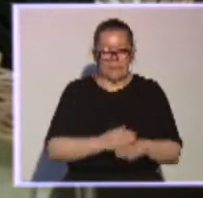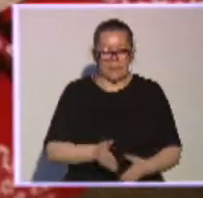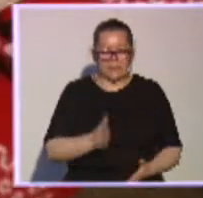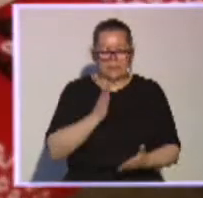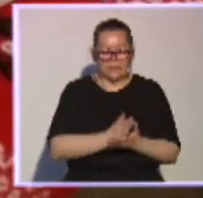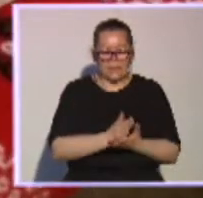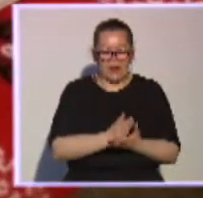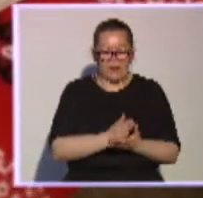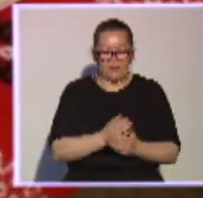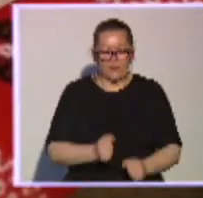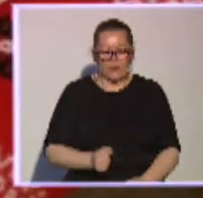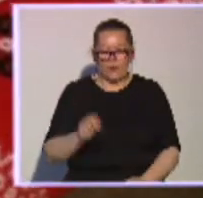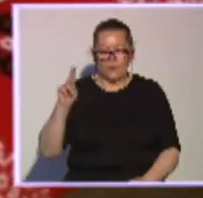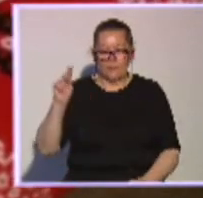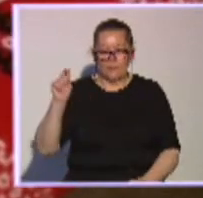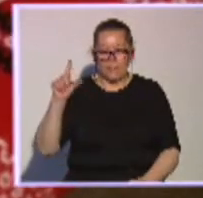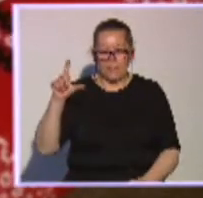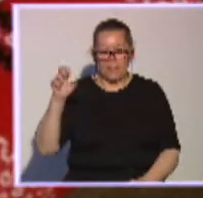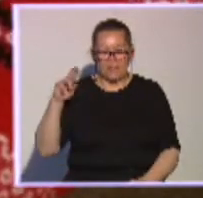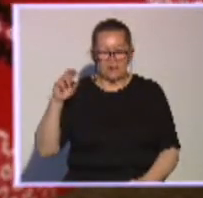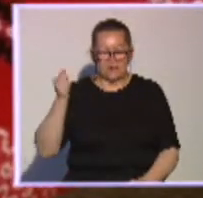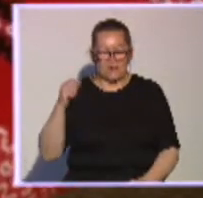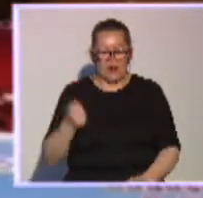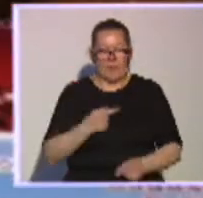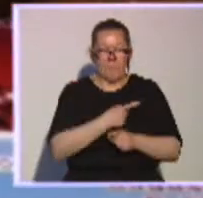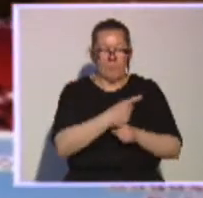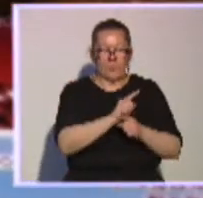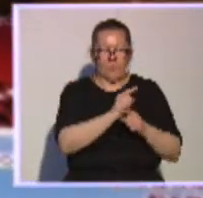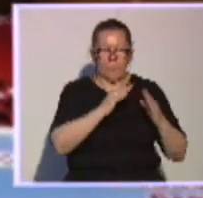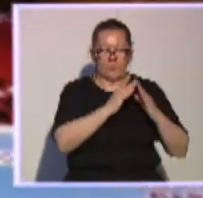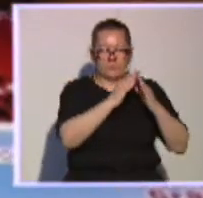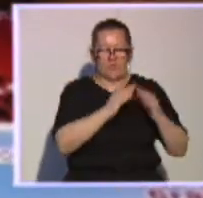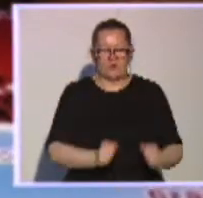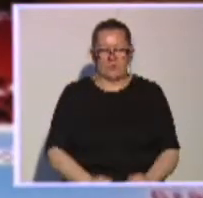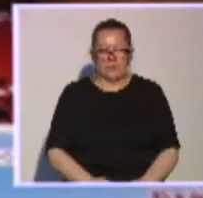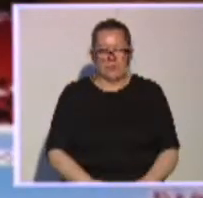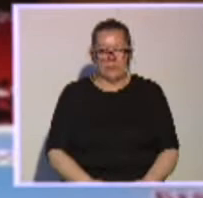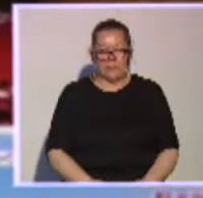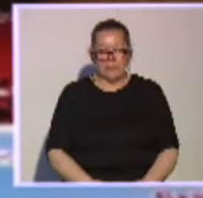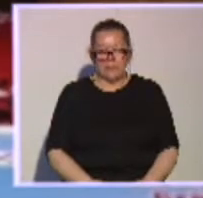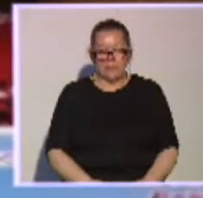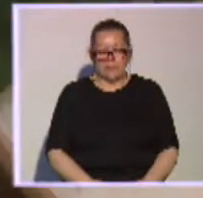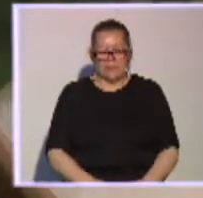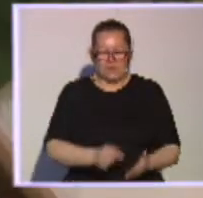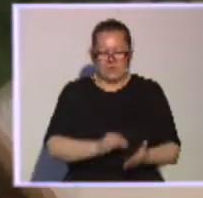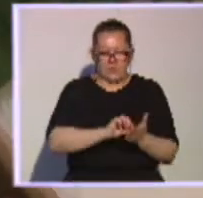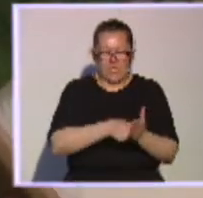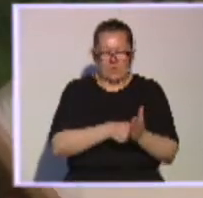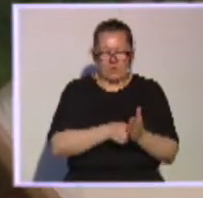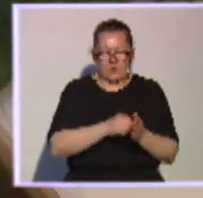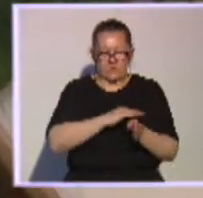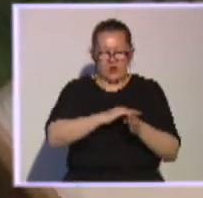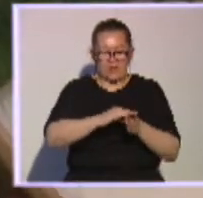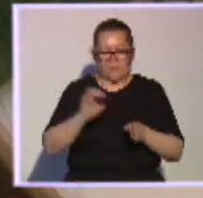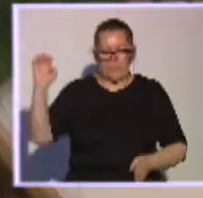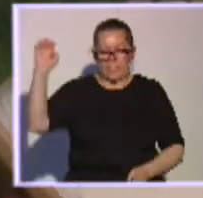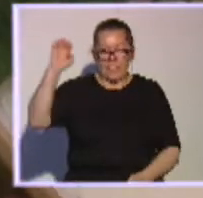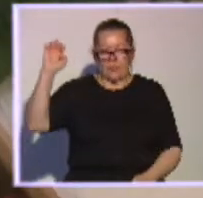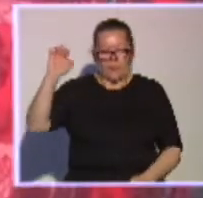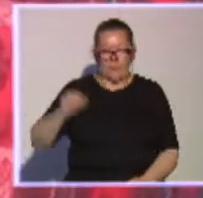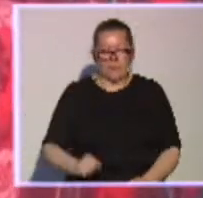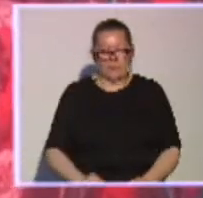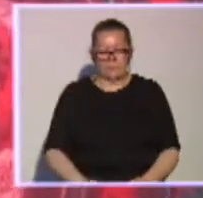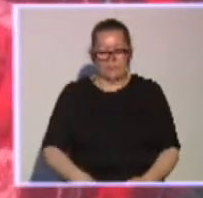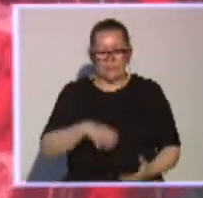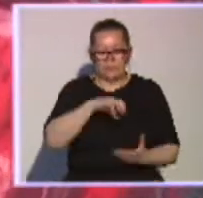de utilizare a mențiunii de calitate produs montan. Această mențiune reprezintă o recunoaștere la nivel european a produselor alimentare